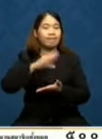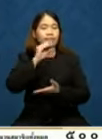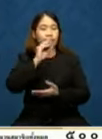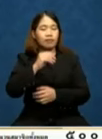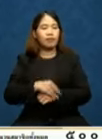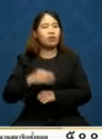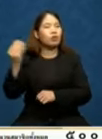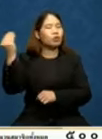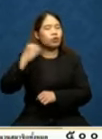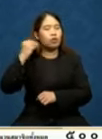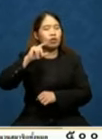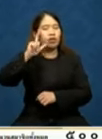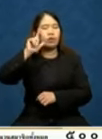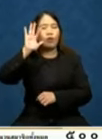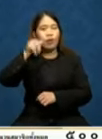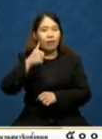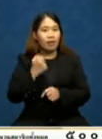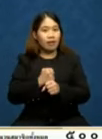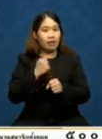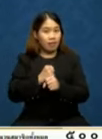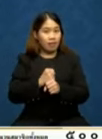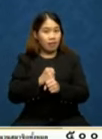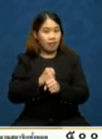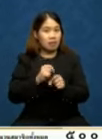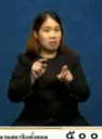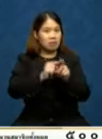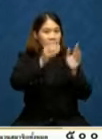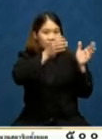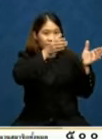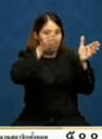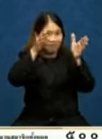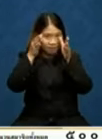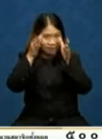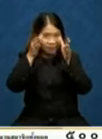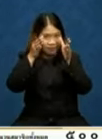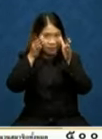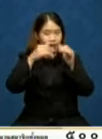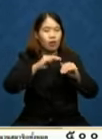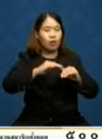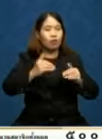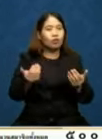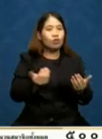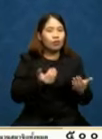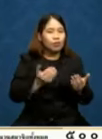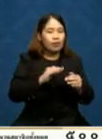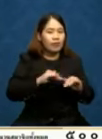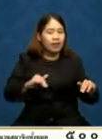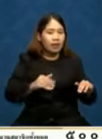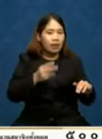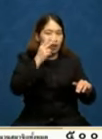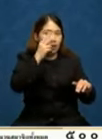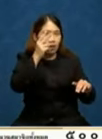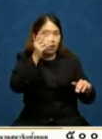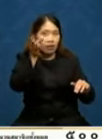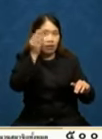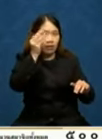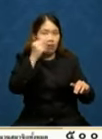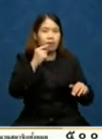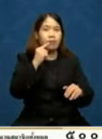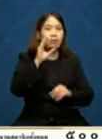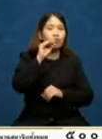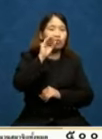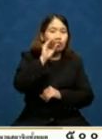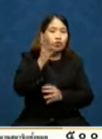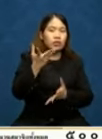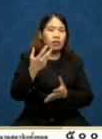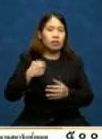แม่คือการสร้างตราประทับหรือฟุตพริ้นบนสมองของลูกไม่ว่าจะด้วยวาจาท่าทางการ